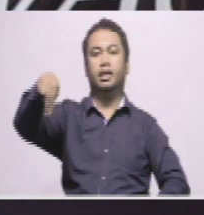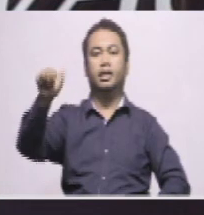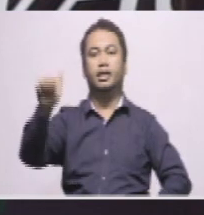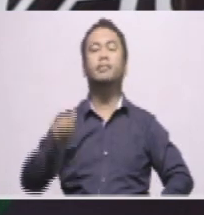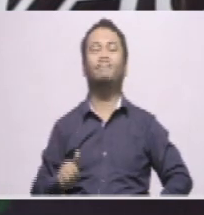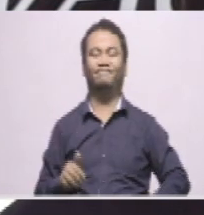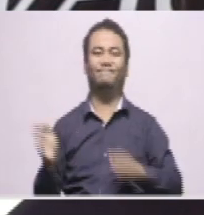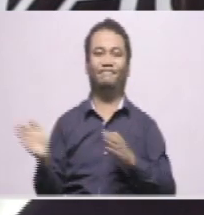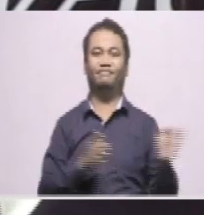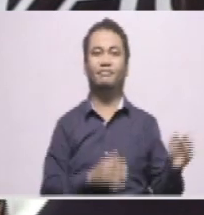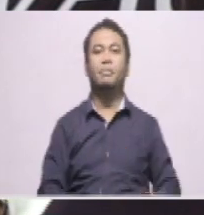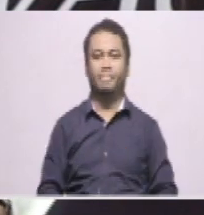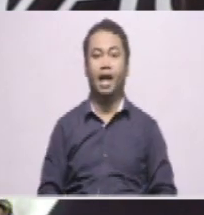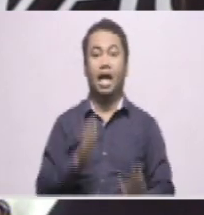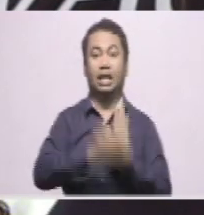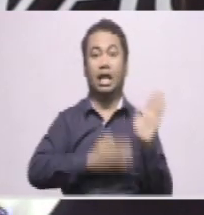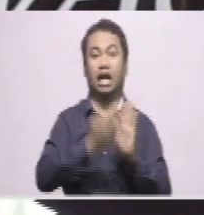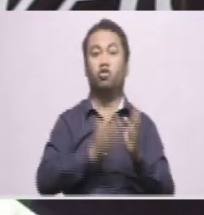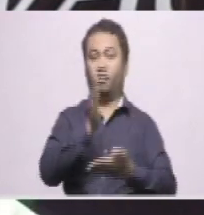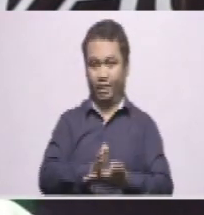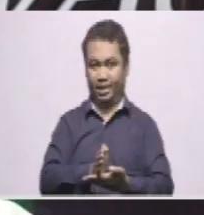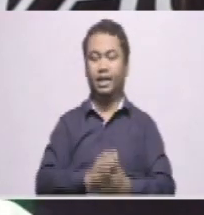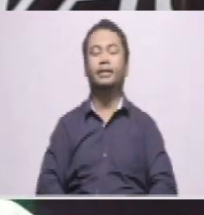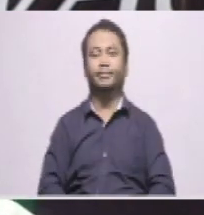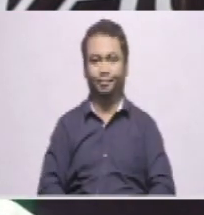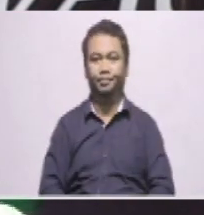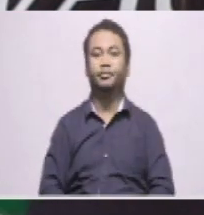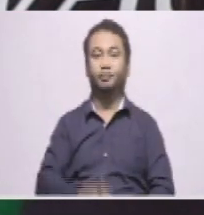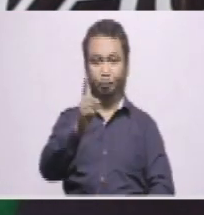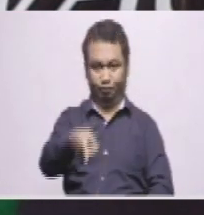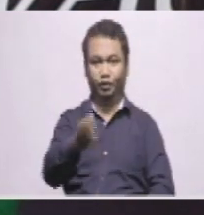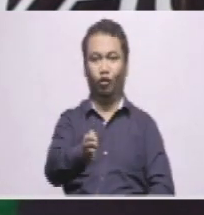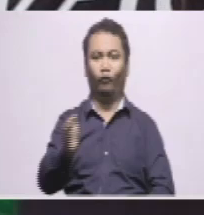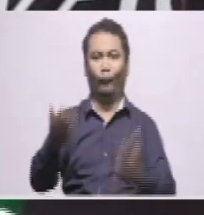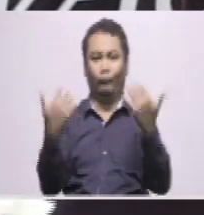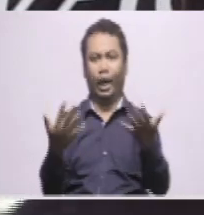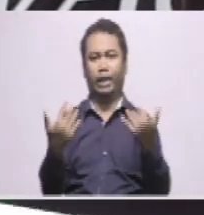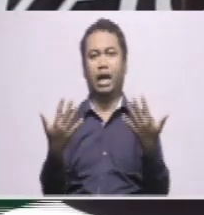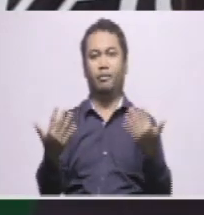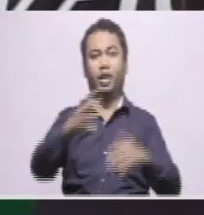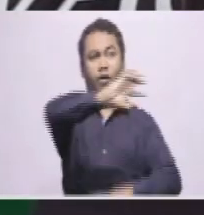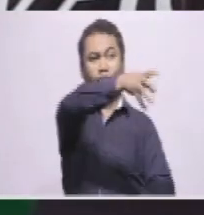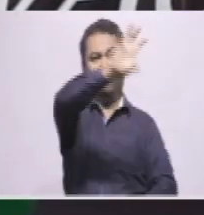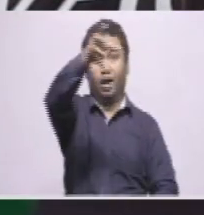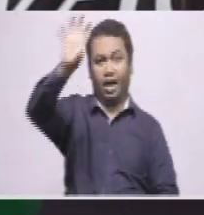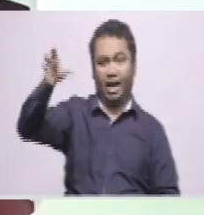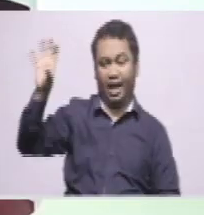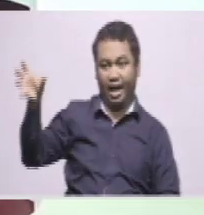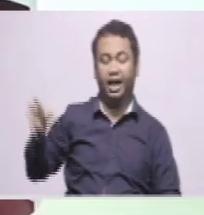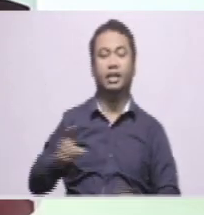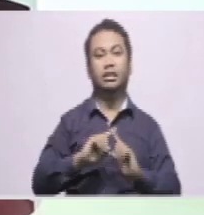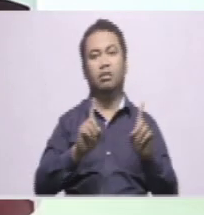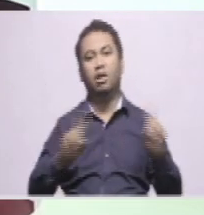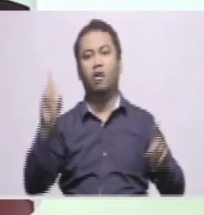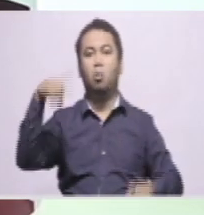fa raha izay ny teto Antananarivo renivohitra mbola nahazoana akom-baovao maro ihany koa ny tany amin'ny faritra samihafa ny tany